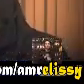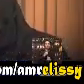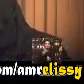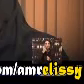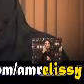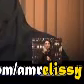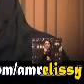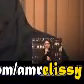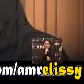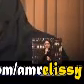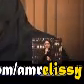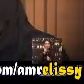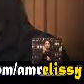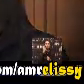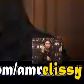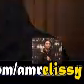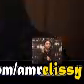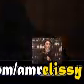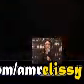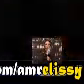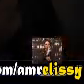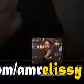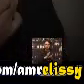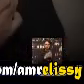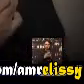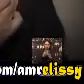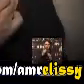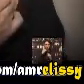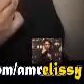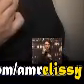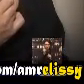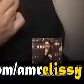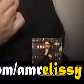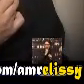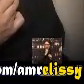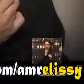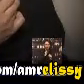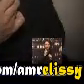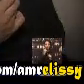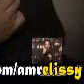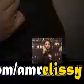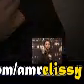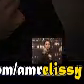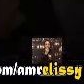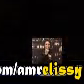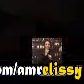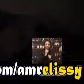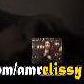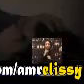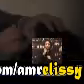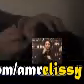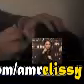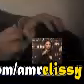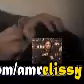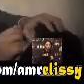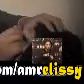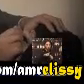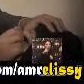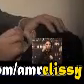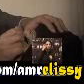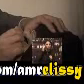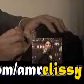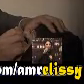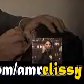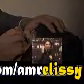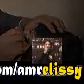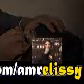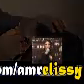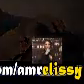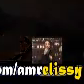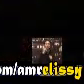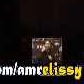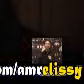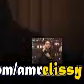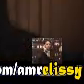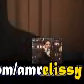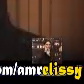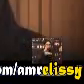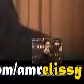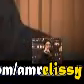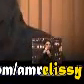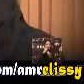ضعف وما بشوفش بيها وما بشوفش يعني حاجات البيت قوي، ولا ما بقى ماشية في الطريق ما بشوفش حاجة. ما جات